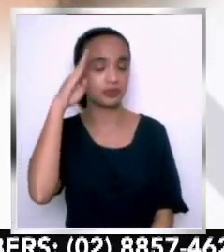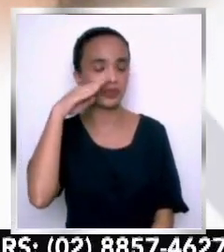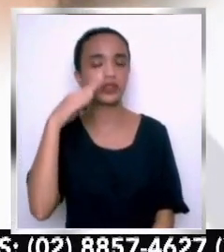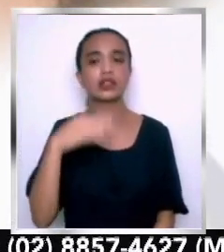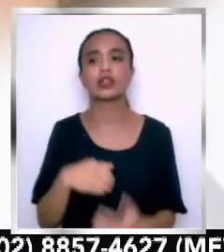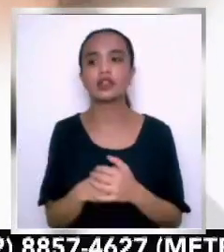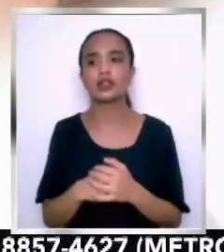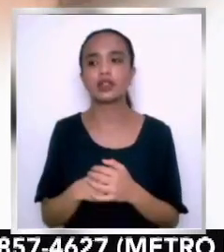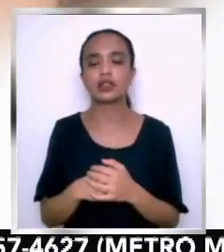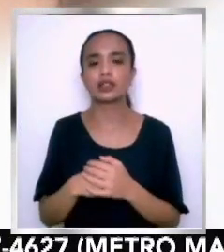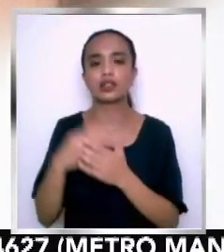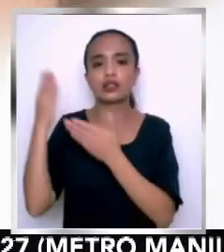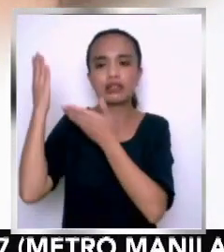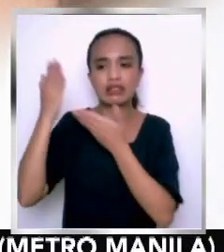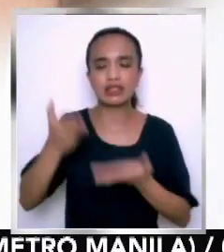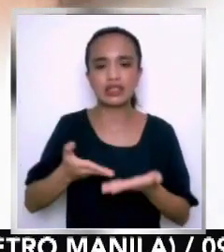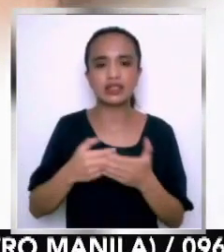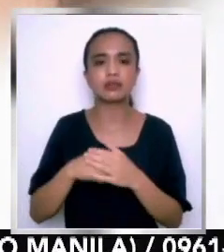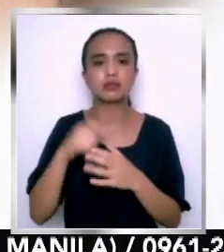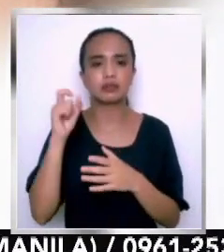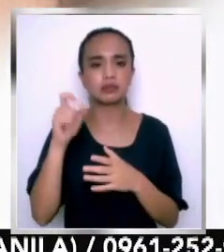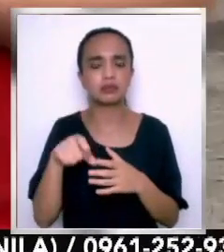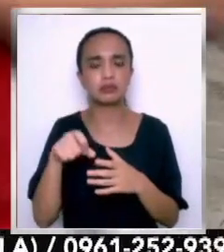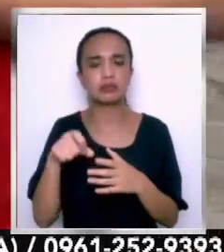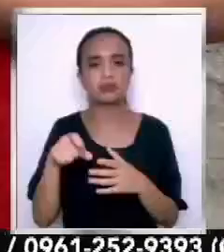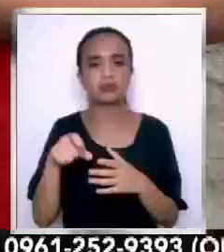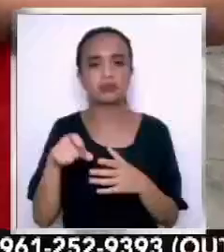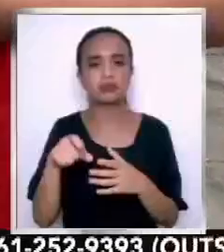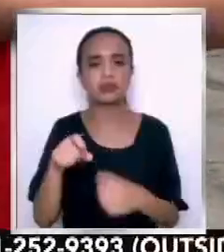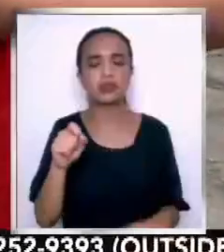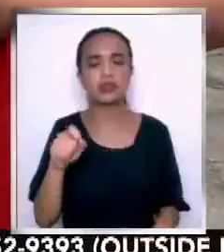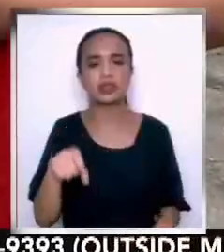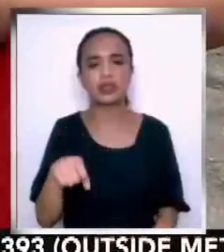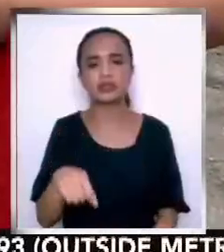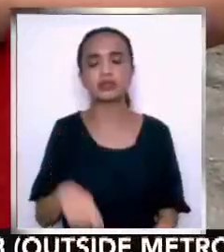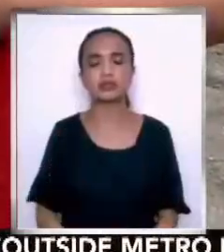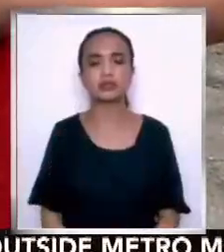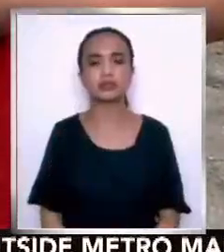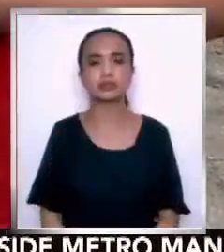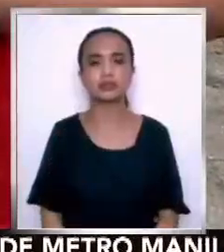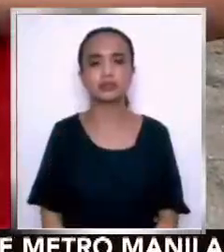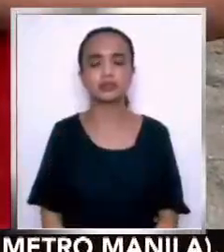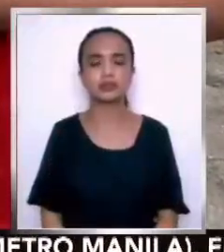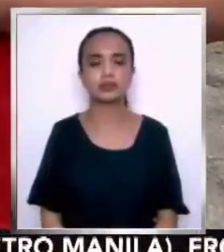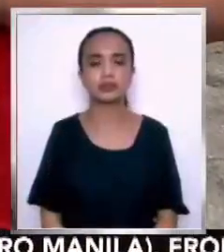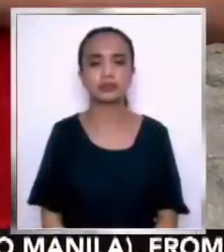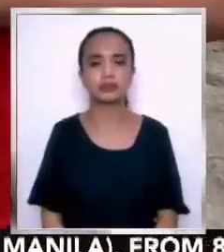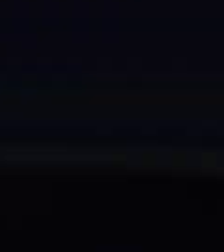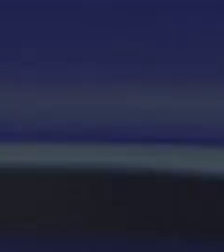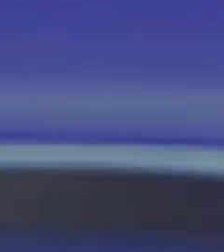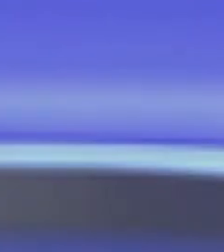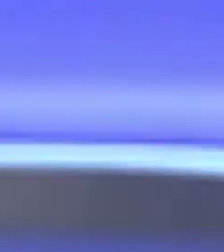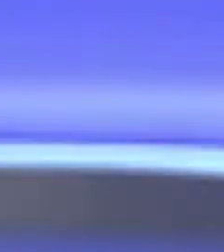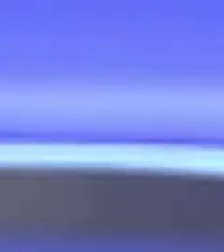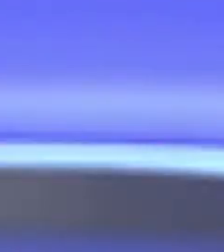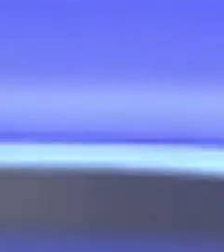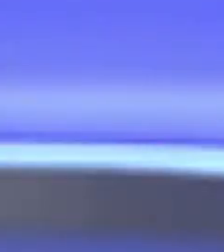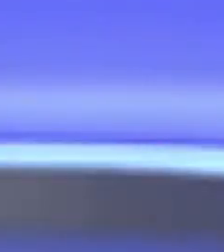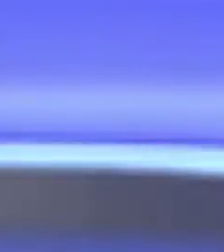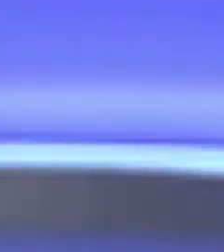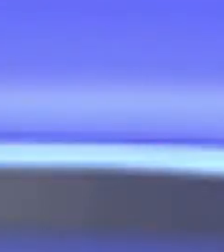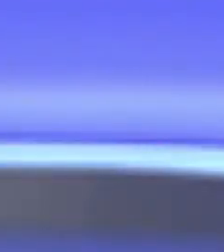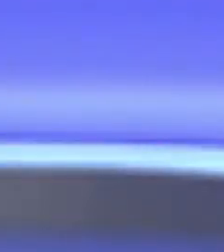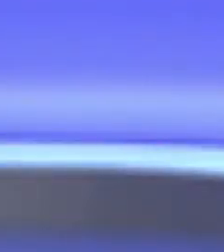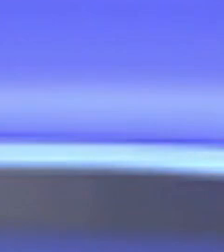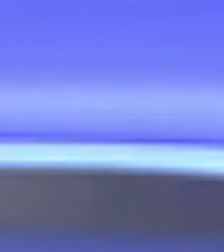we have to take into consideration in landed cost. Bernadette Reyes, Nakatutok, 24 Oras. Good news mga